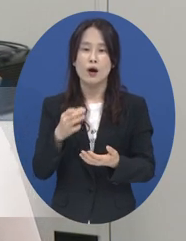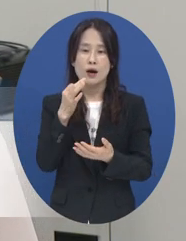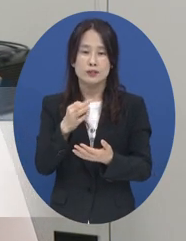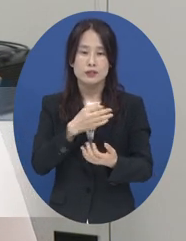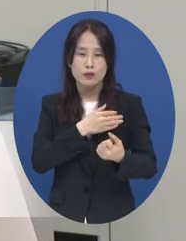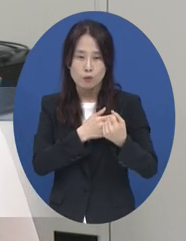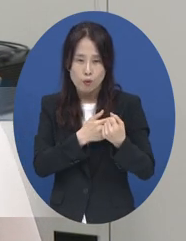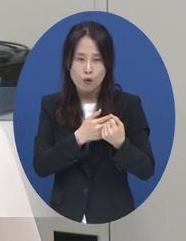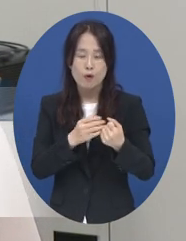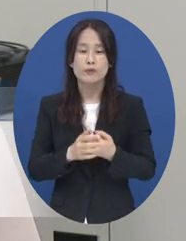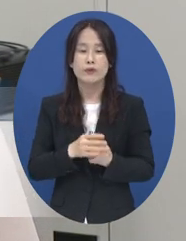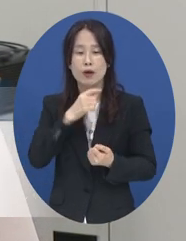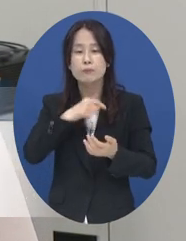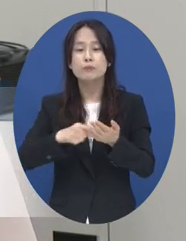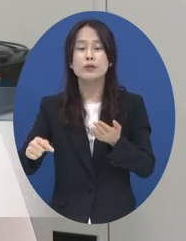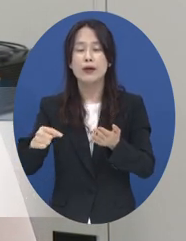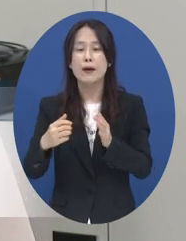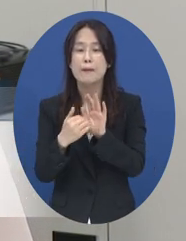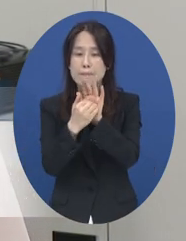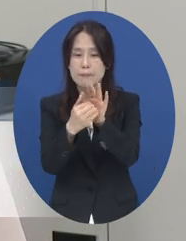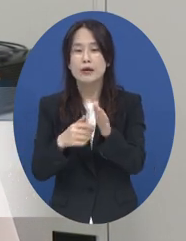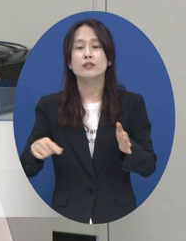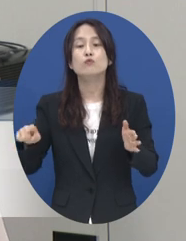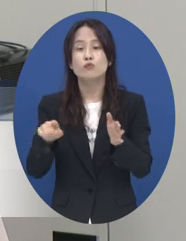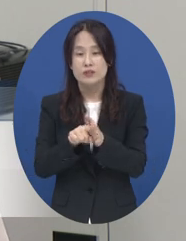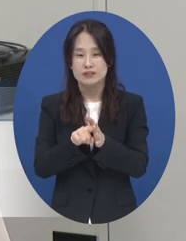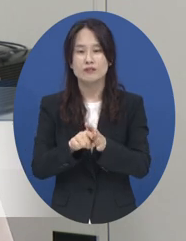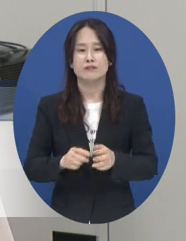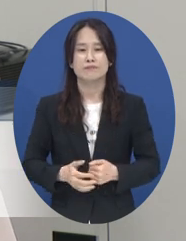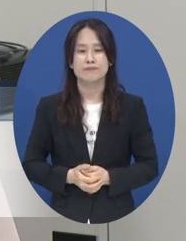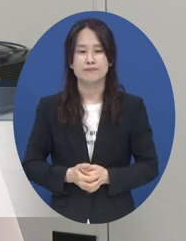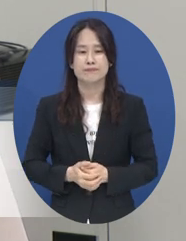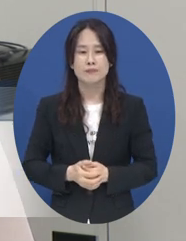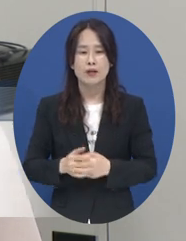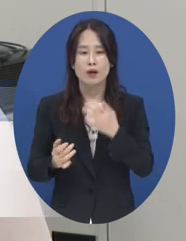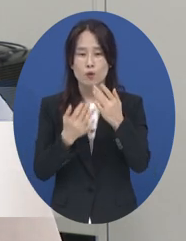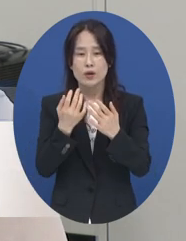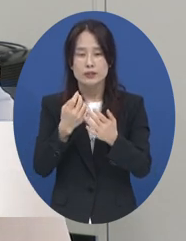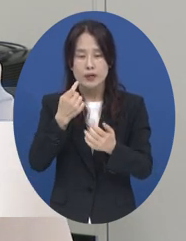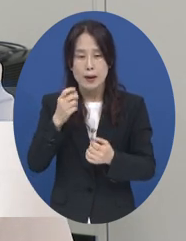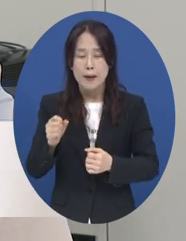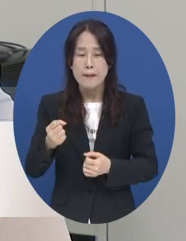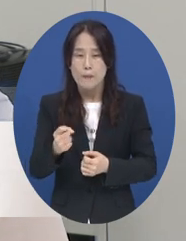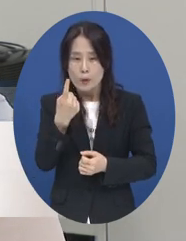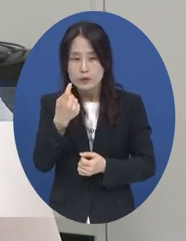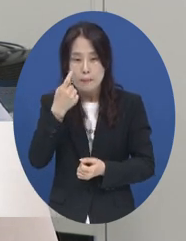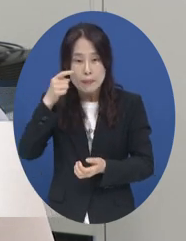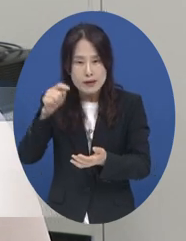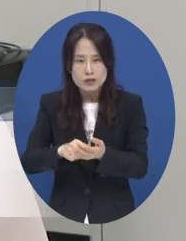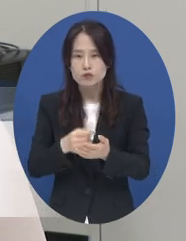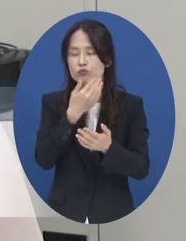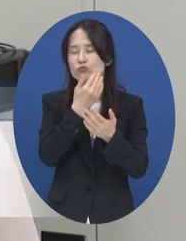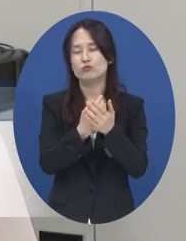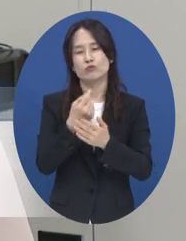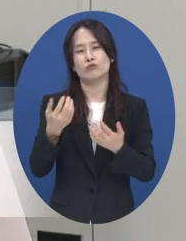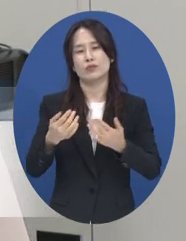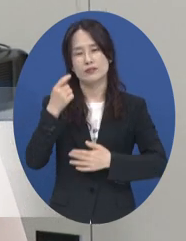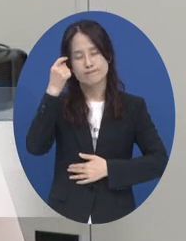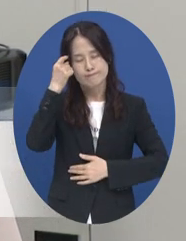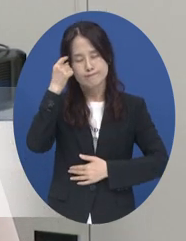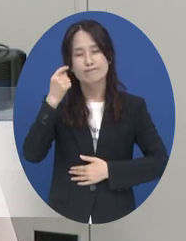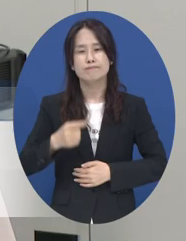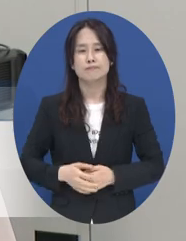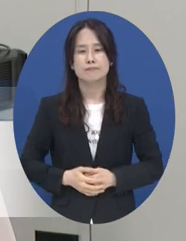복귀와 또 재산권 행사에 큰 영향을 미치는 일이 되기 때문에 화재 조사 원인 규명이 중요한